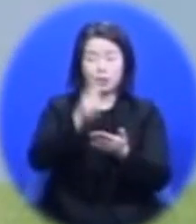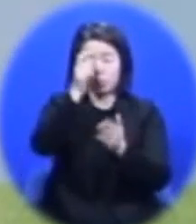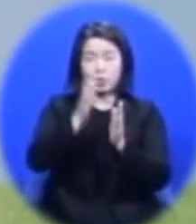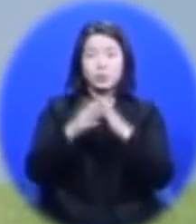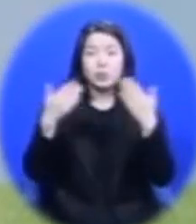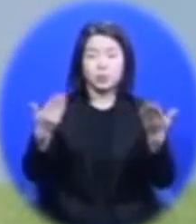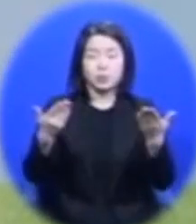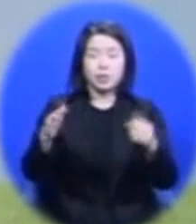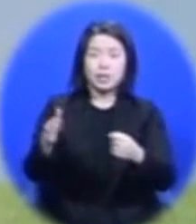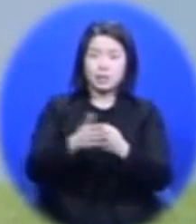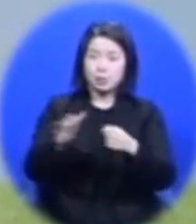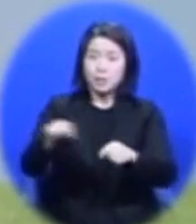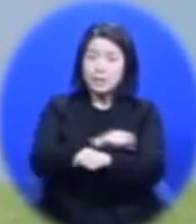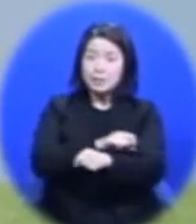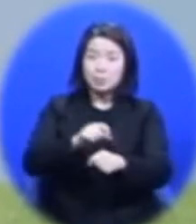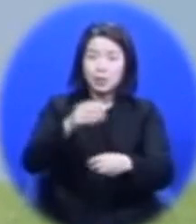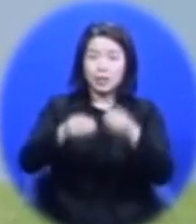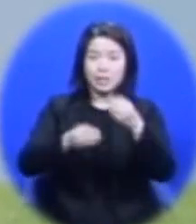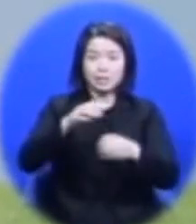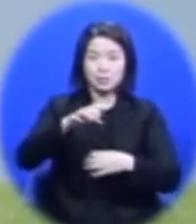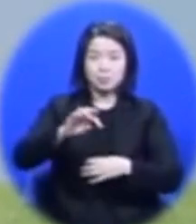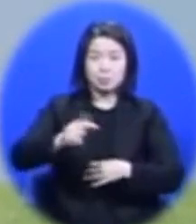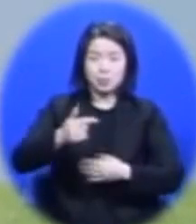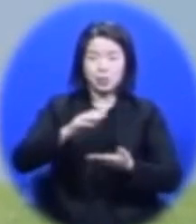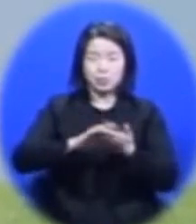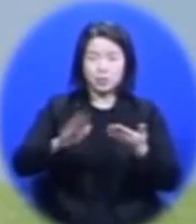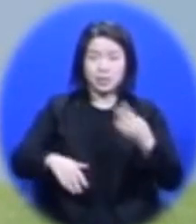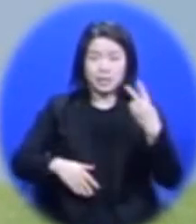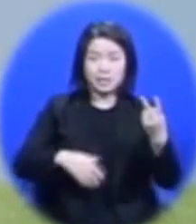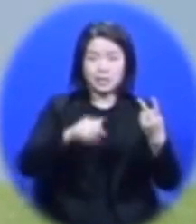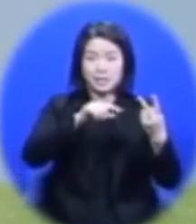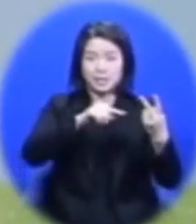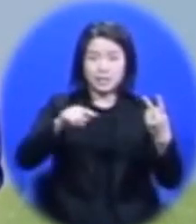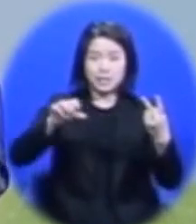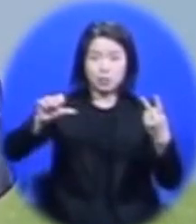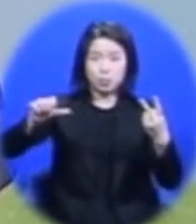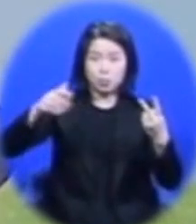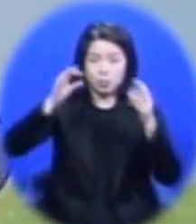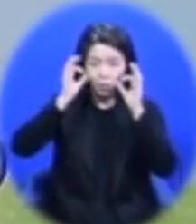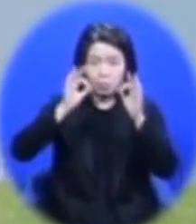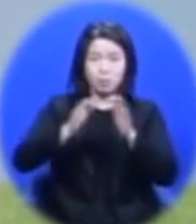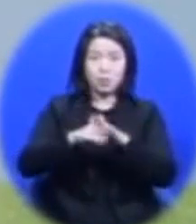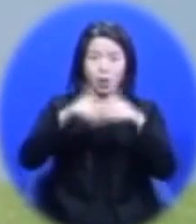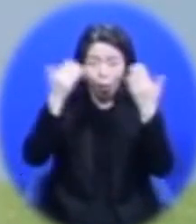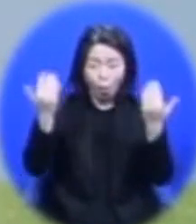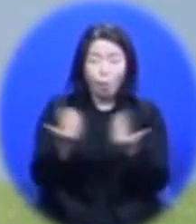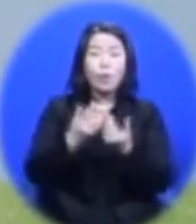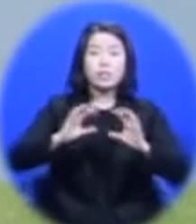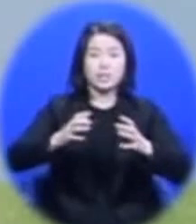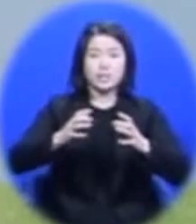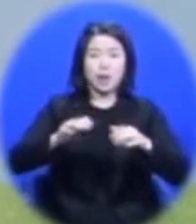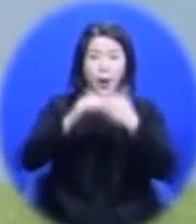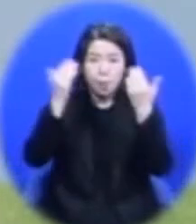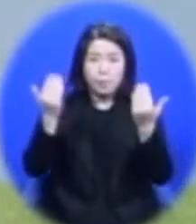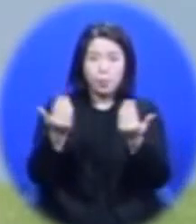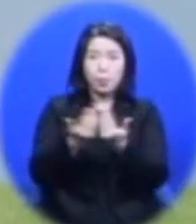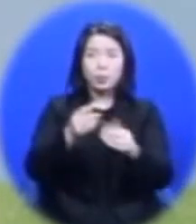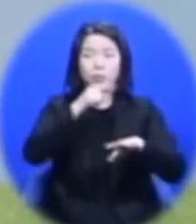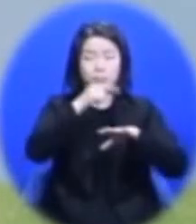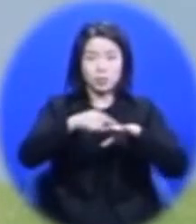아주 특별한 시편입니다. 2절부터 5절까지 보면 온 세상, 모든